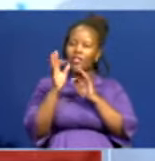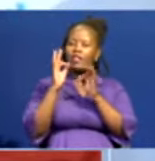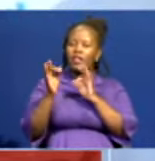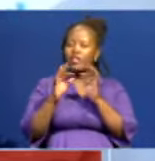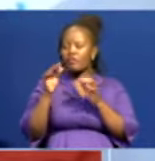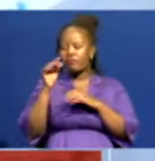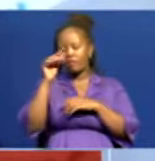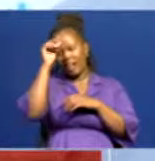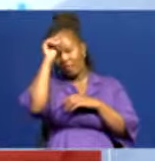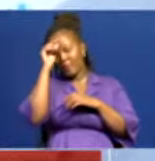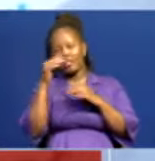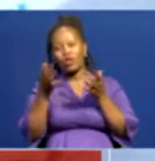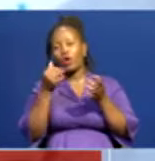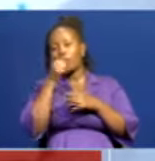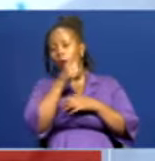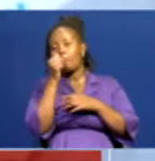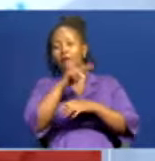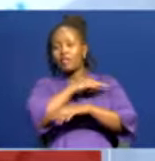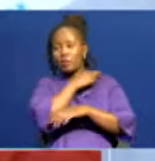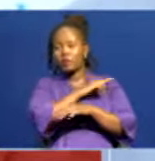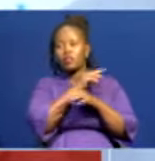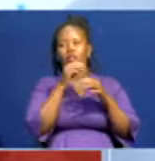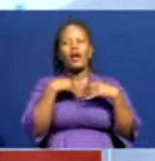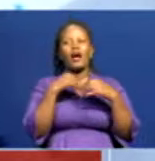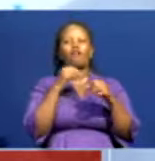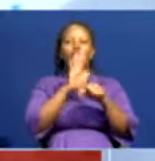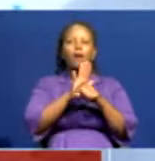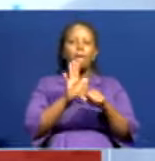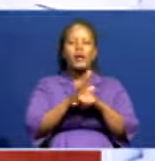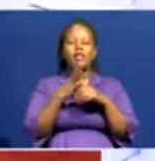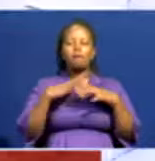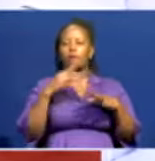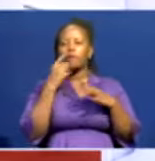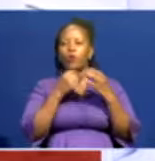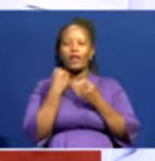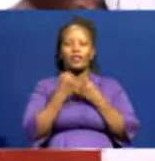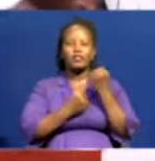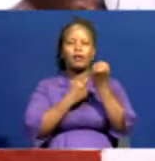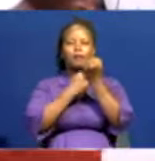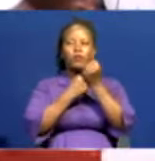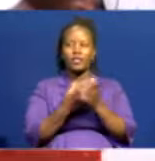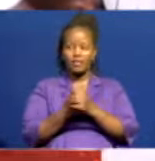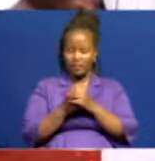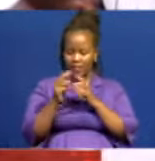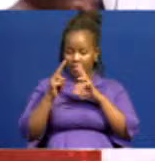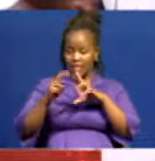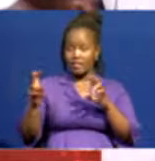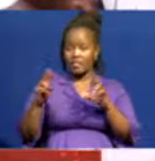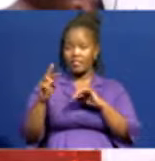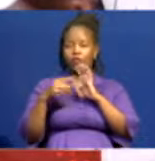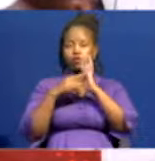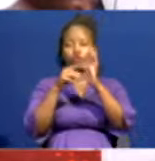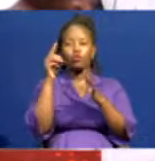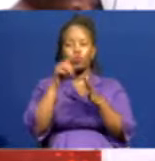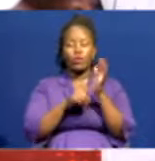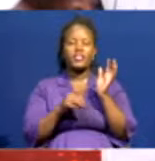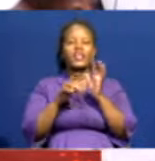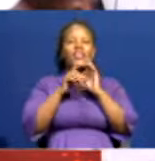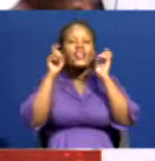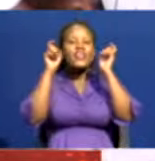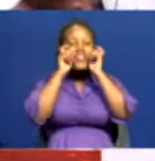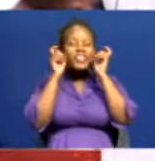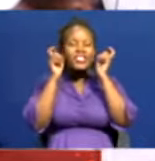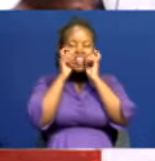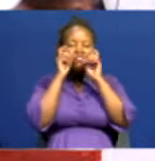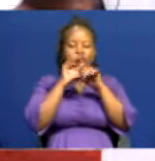number of students who are supporting us for this noble cause as well. Utafiti inaonyesha kuwa maambukizi ya virusi vya HIV